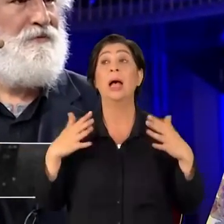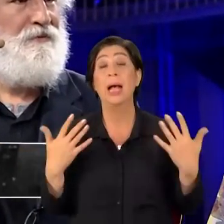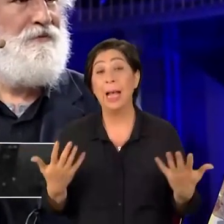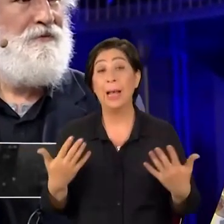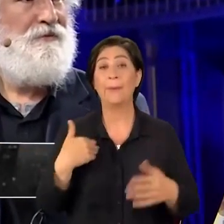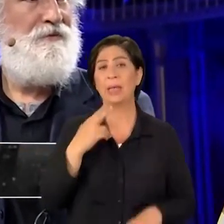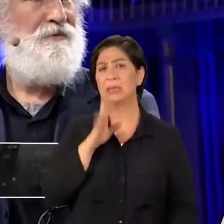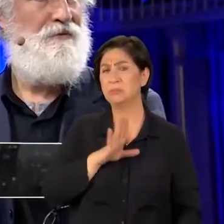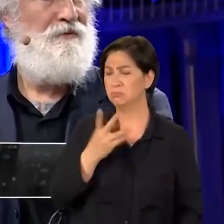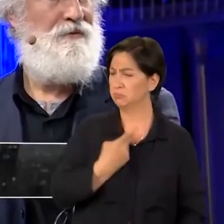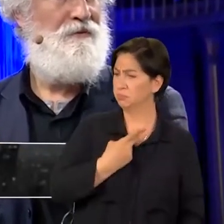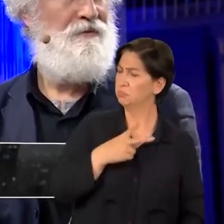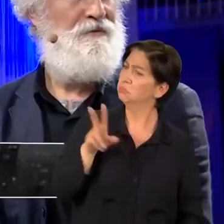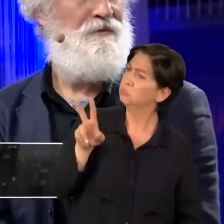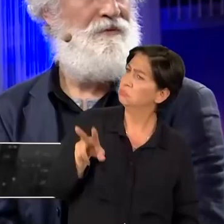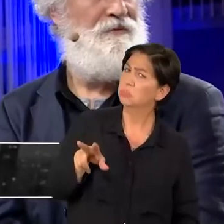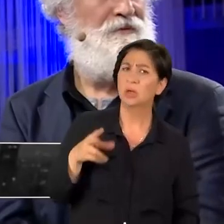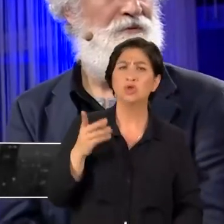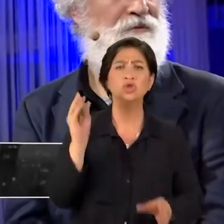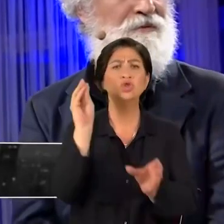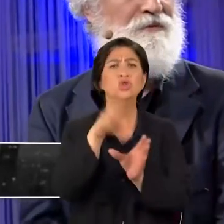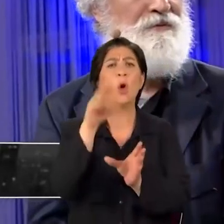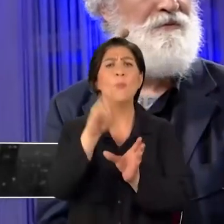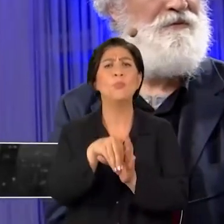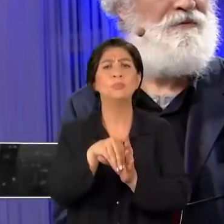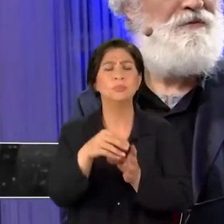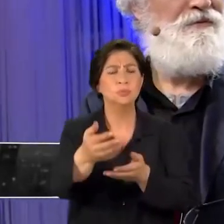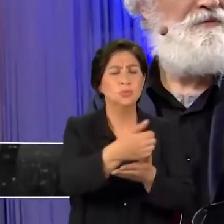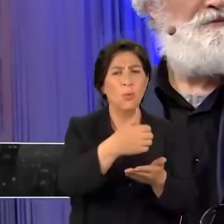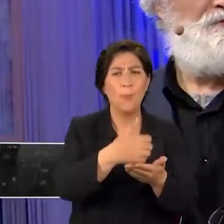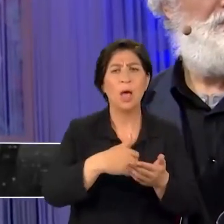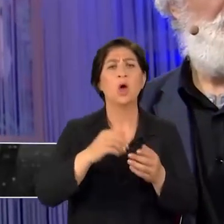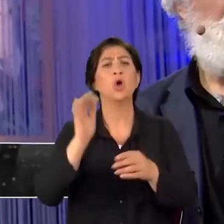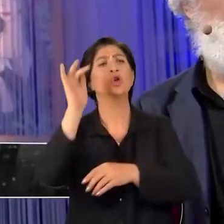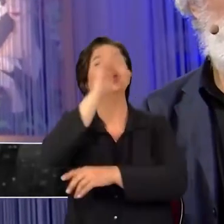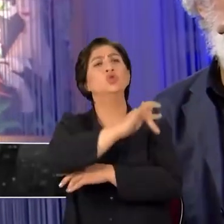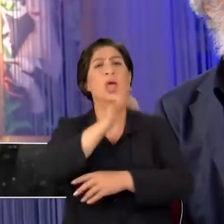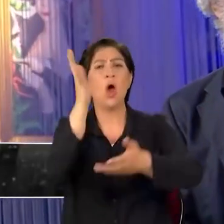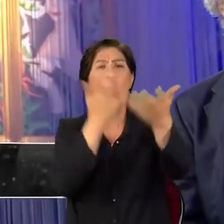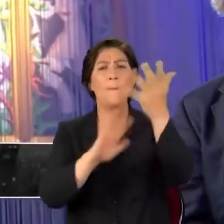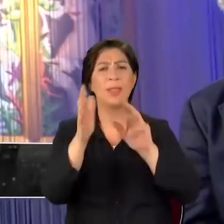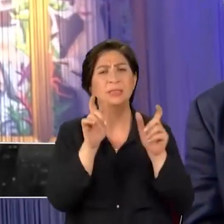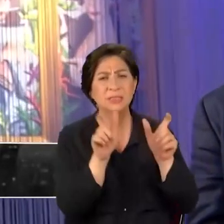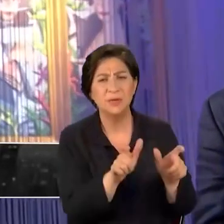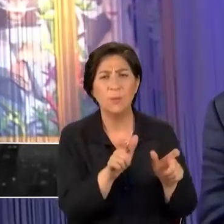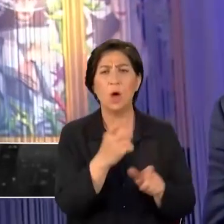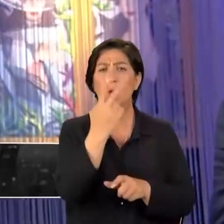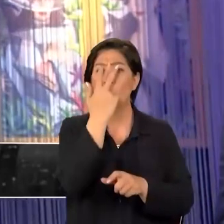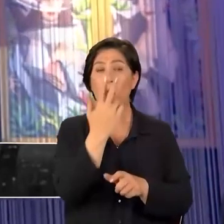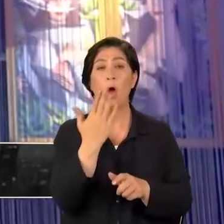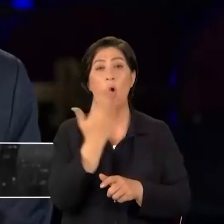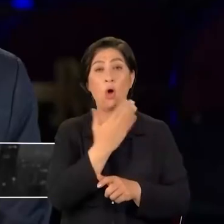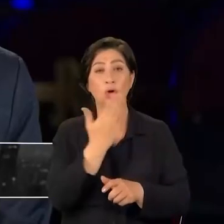benim kızlarıma bakıyorum. Benim kızlarım çöp toplama meselesiyle, kuzey ormanlarının savunmasıyla, körler